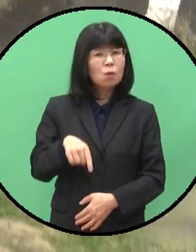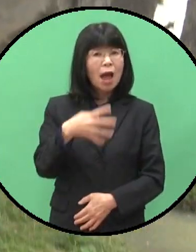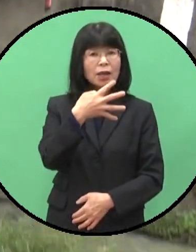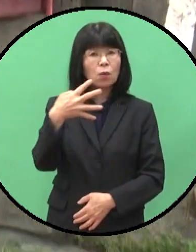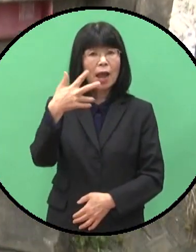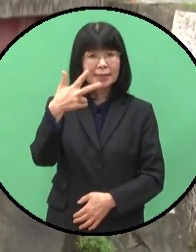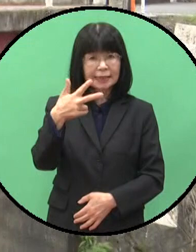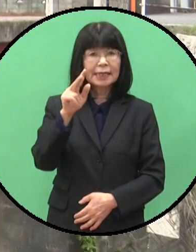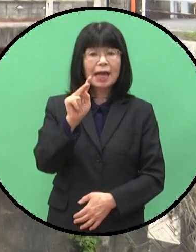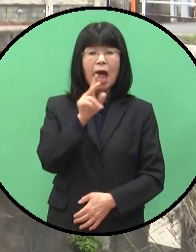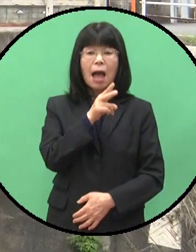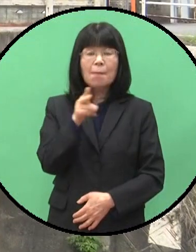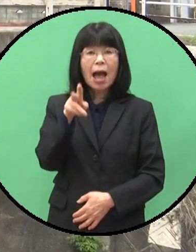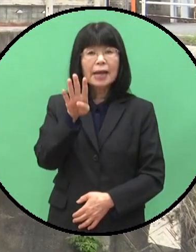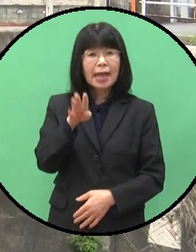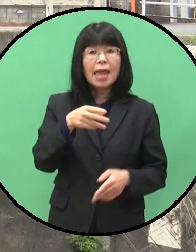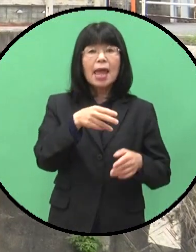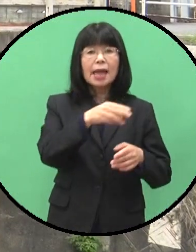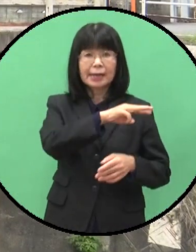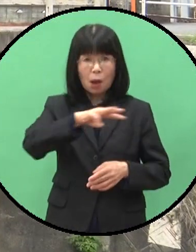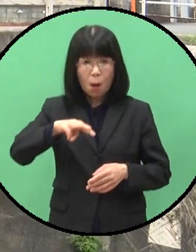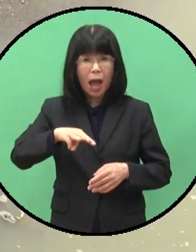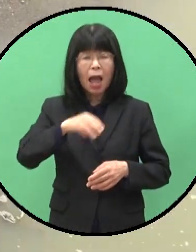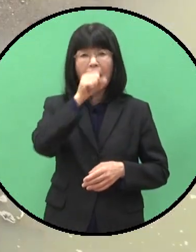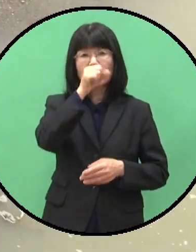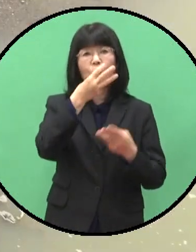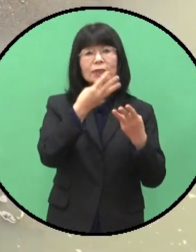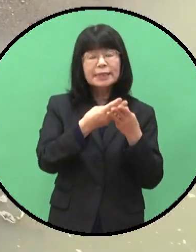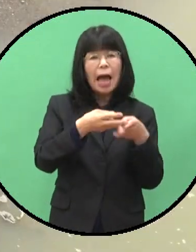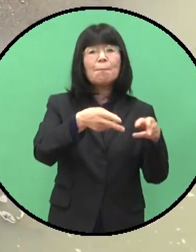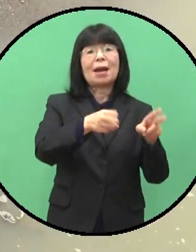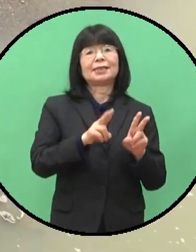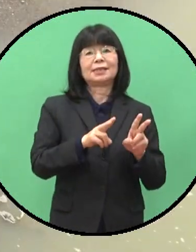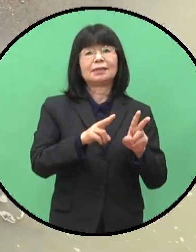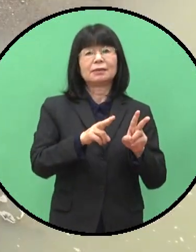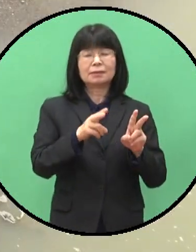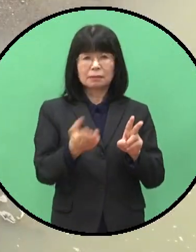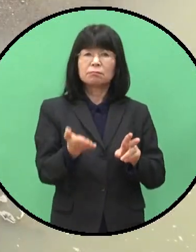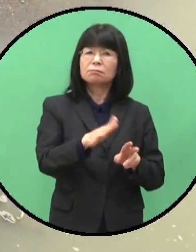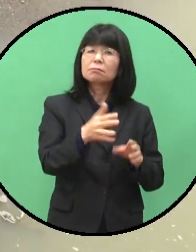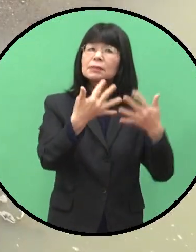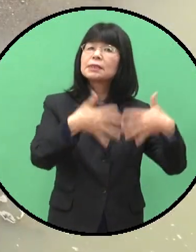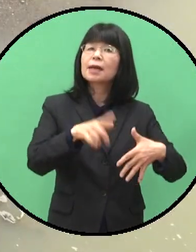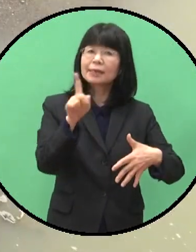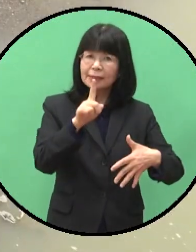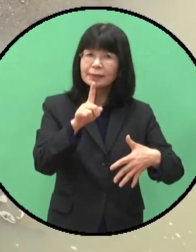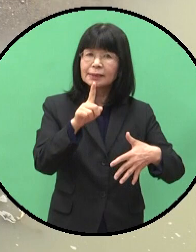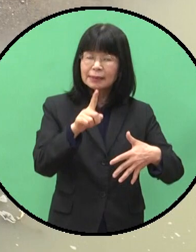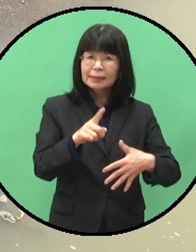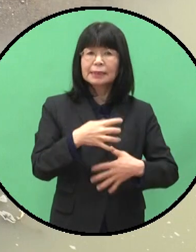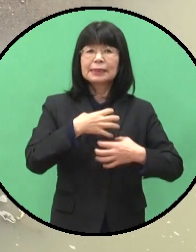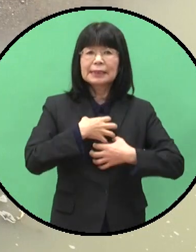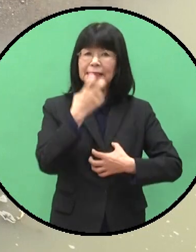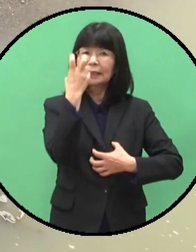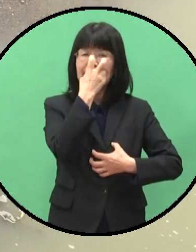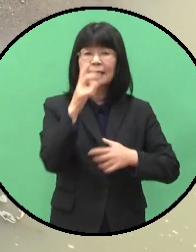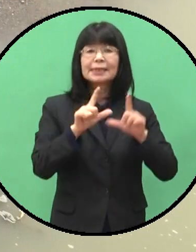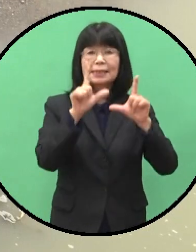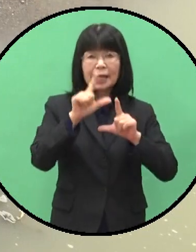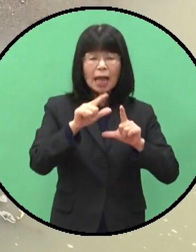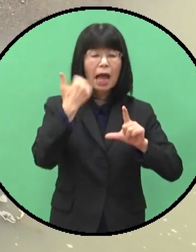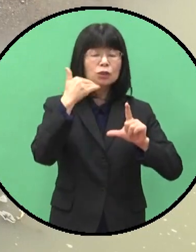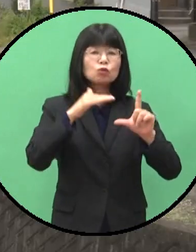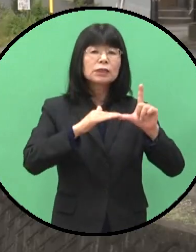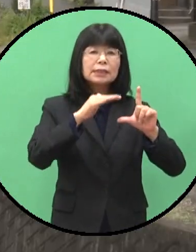日市市かばけ川吉田橋です。ここに設置されている機器は危機管理型水位計です